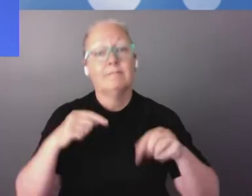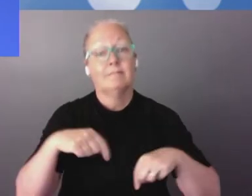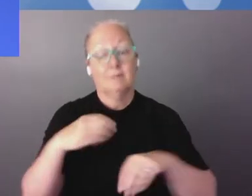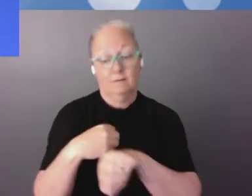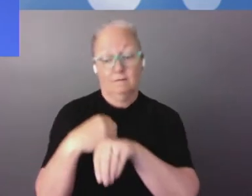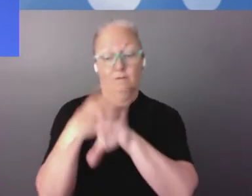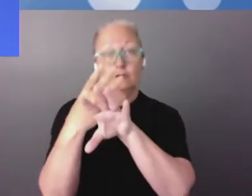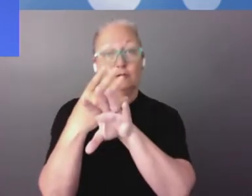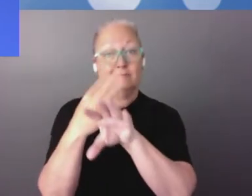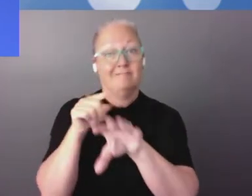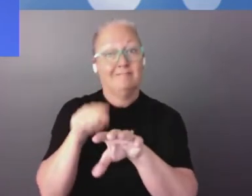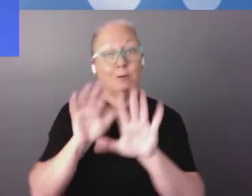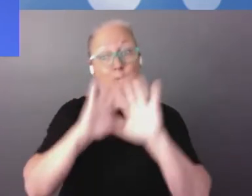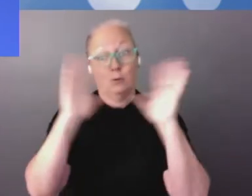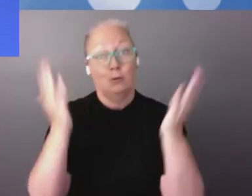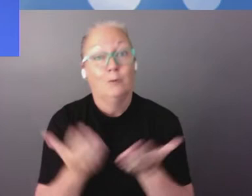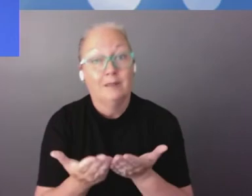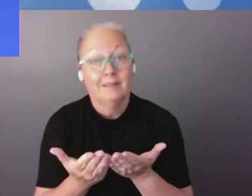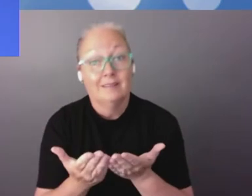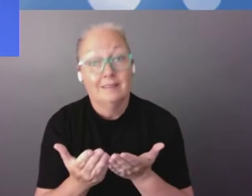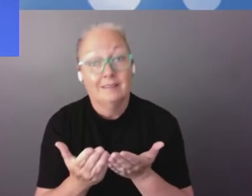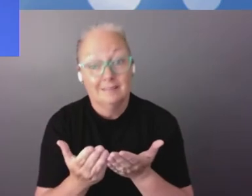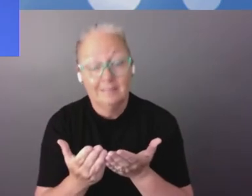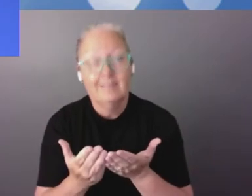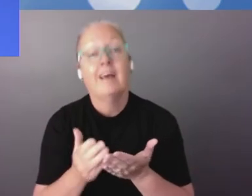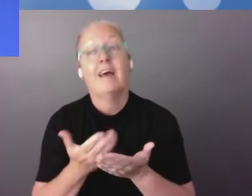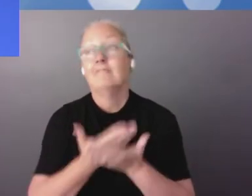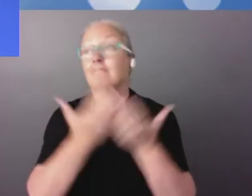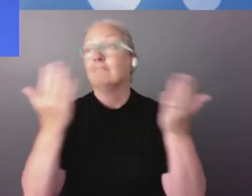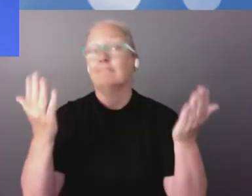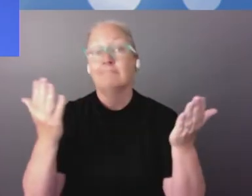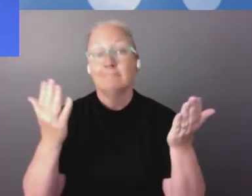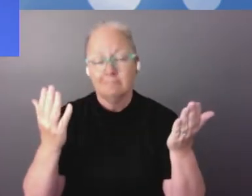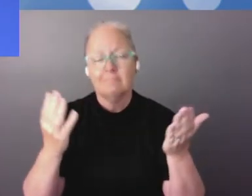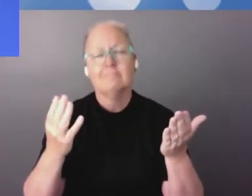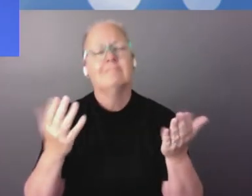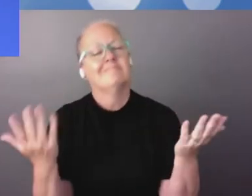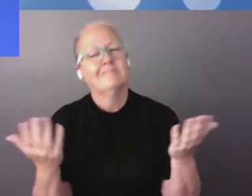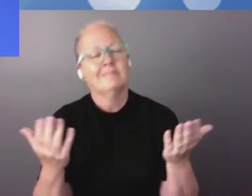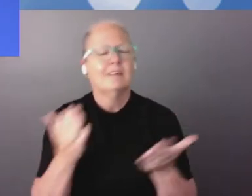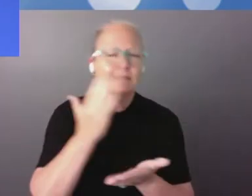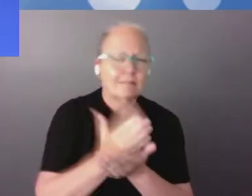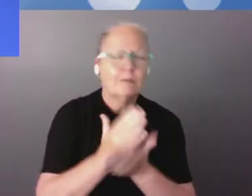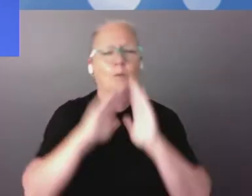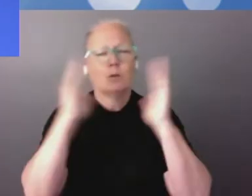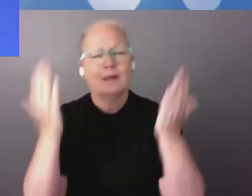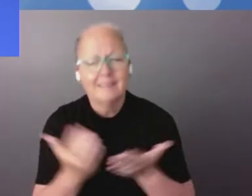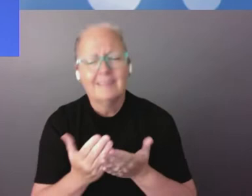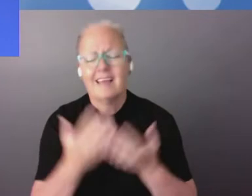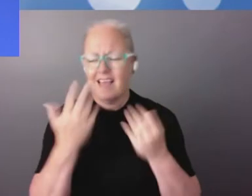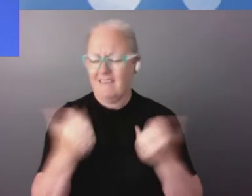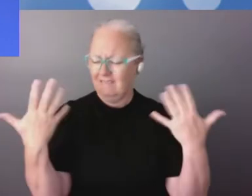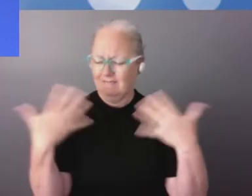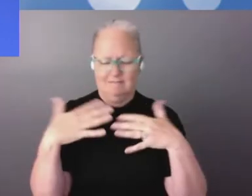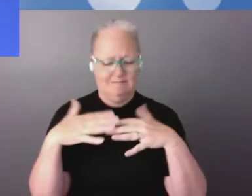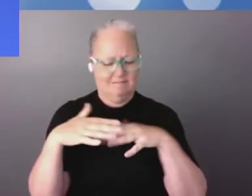يتشابكان ويتداخلان في ما بينهم البعض في كتب الخيال العلمي وثم